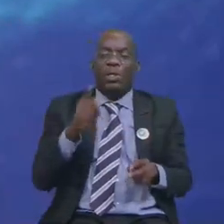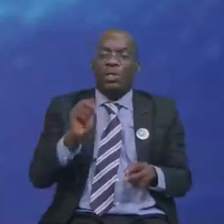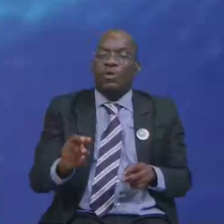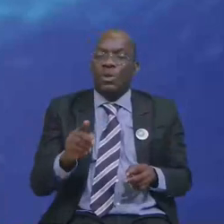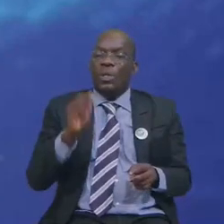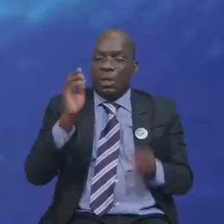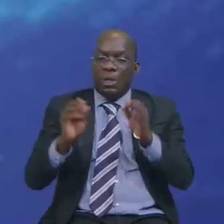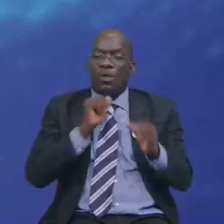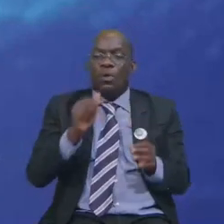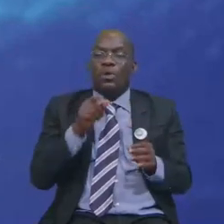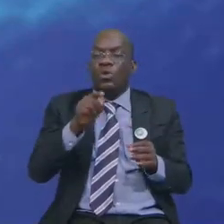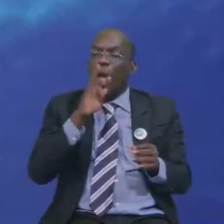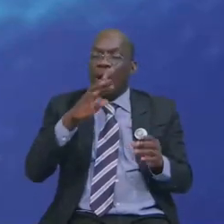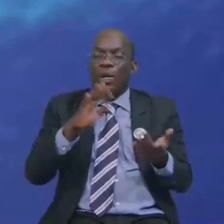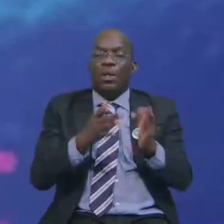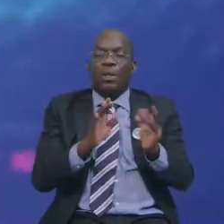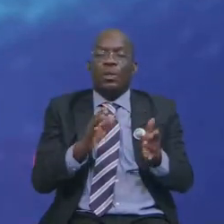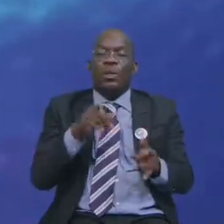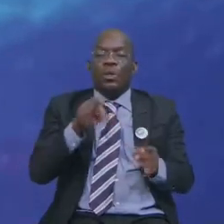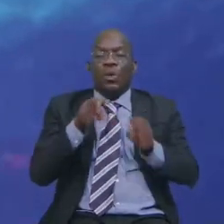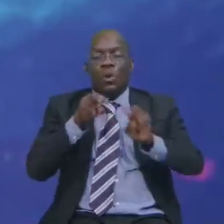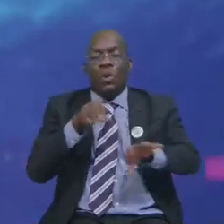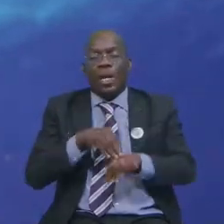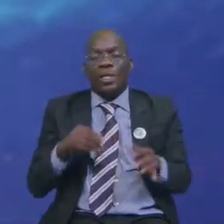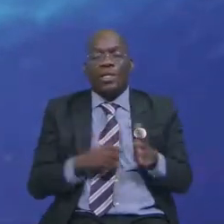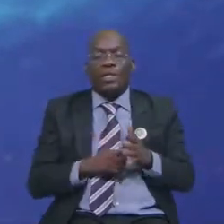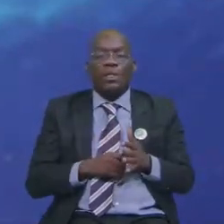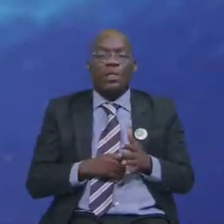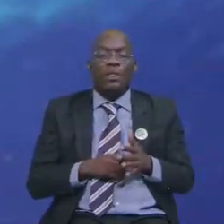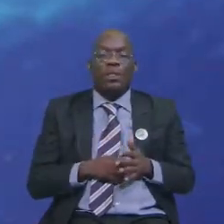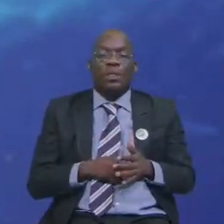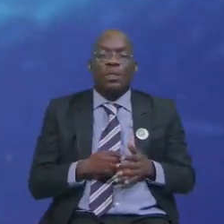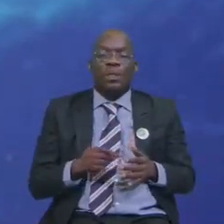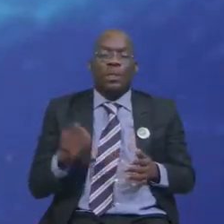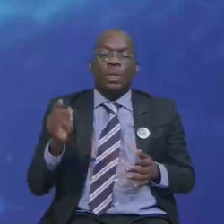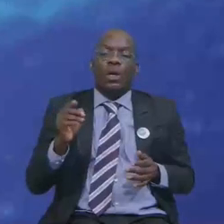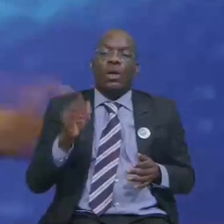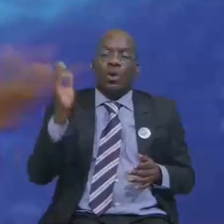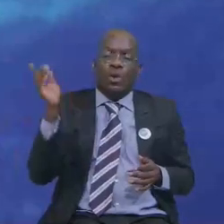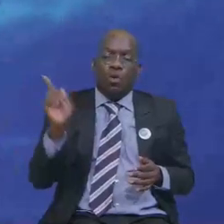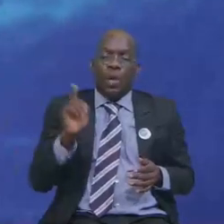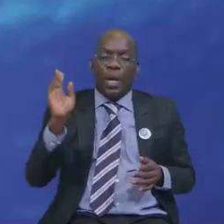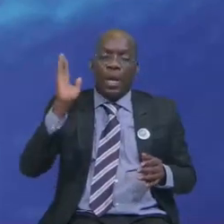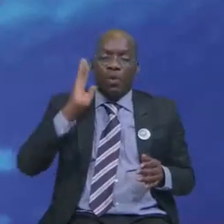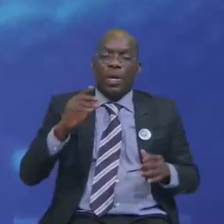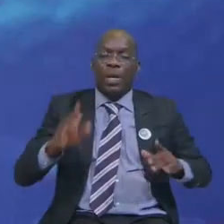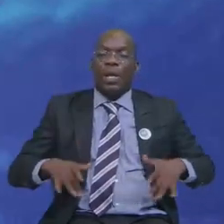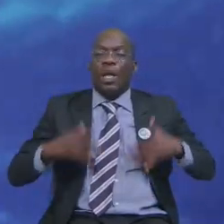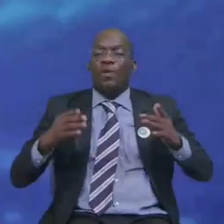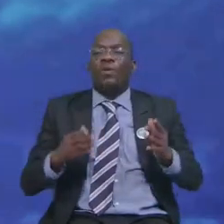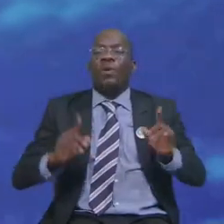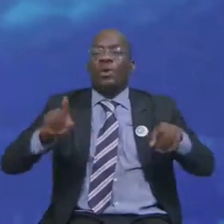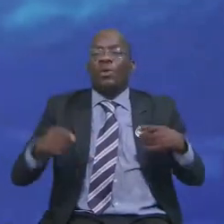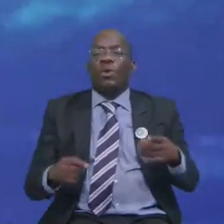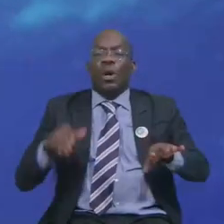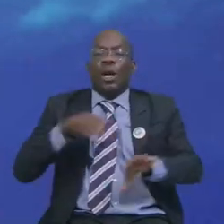ceci cela ou est-ce que ta vie va continuer à ce rythme là mais seul a posé